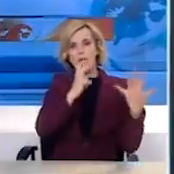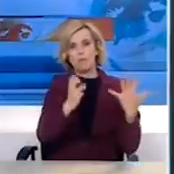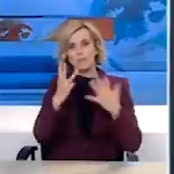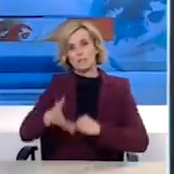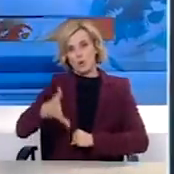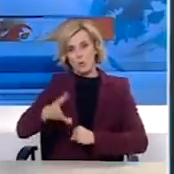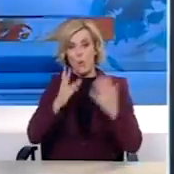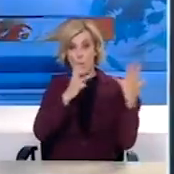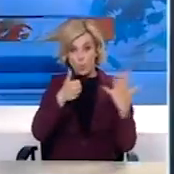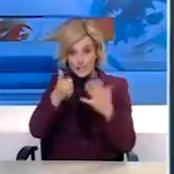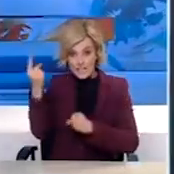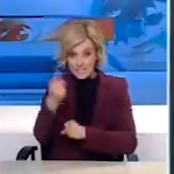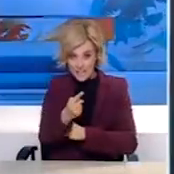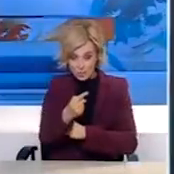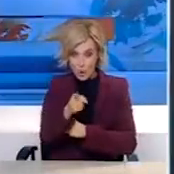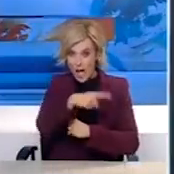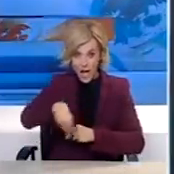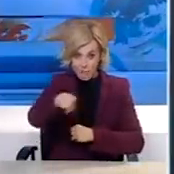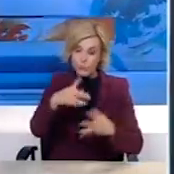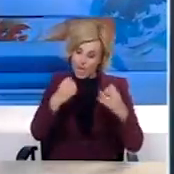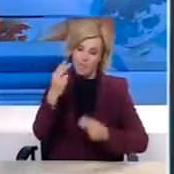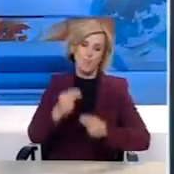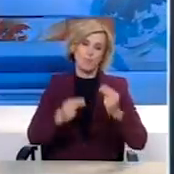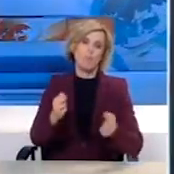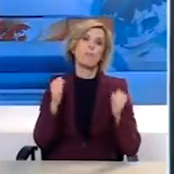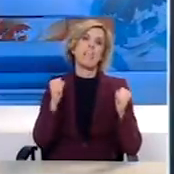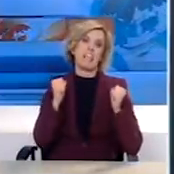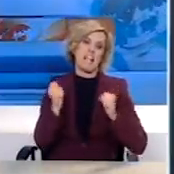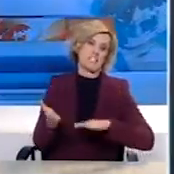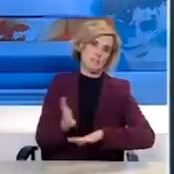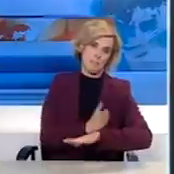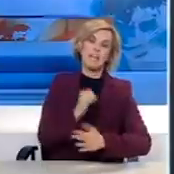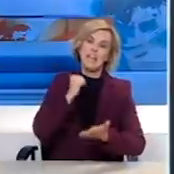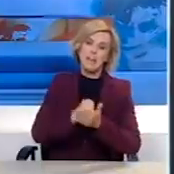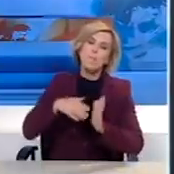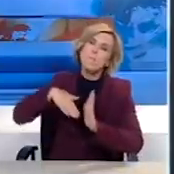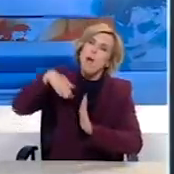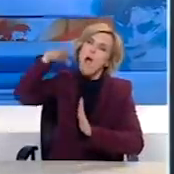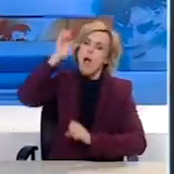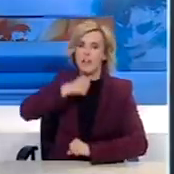το 86% είχε κάποιο υποκείμενο νόσημα ή και ηλικία 70 ετών και άνω.